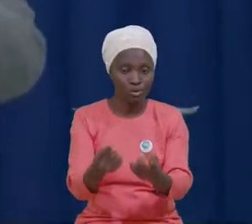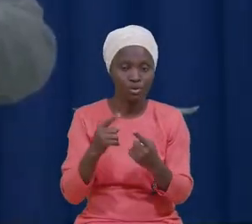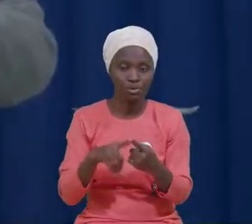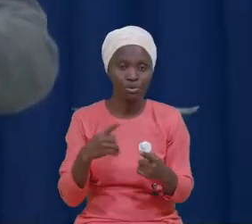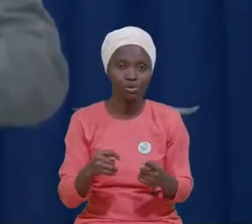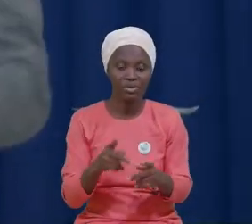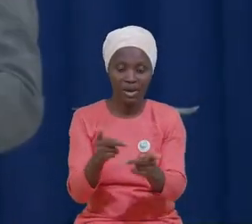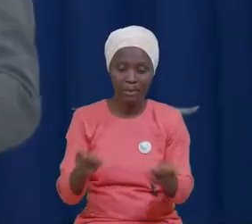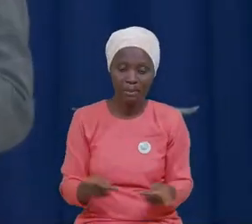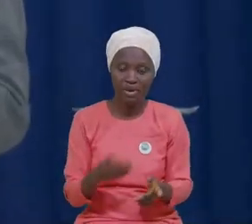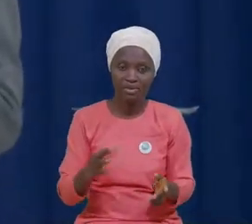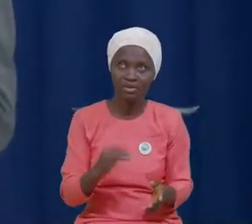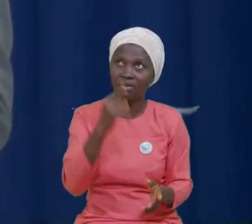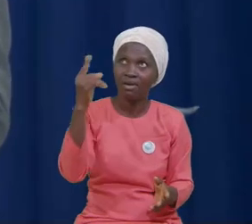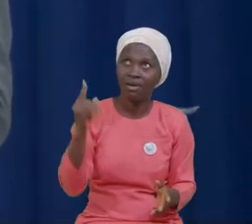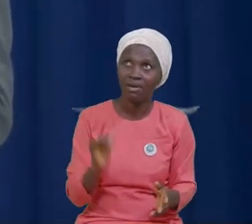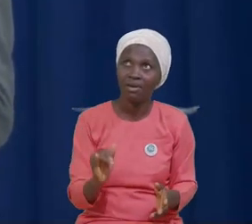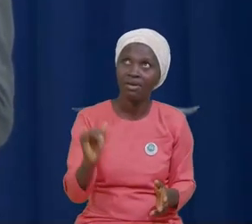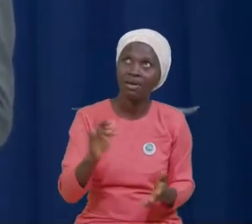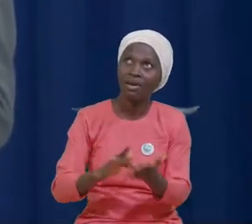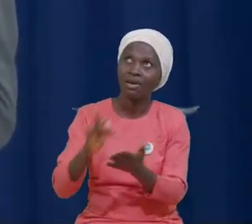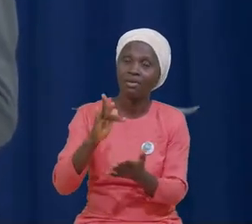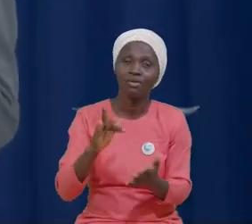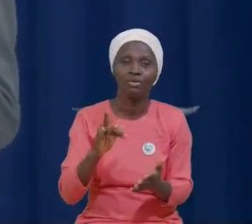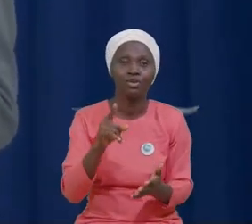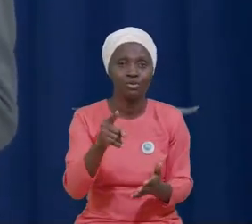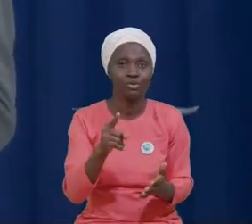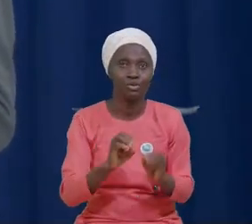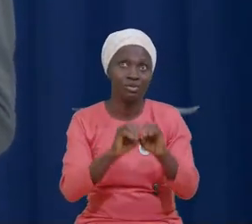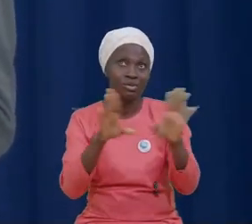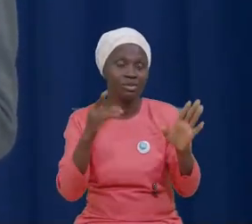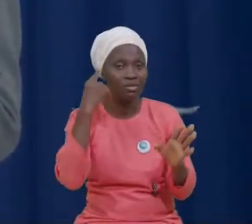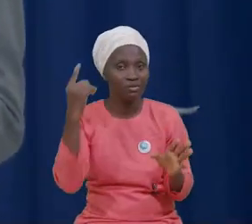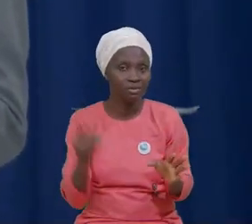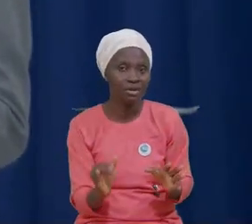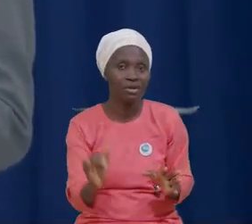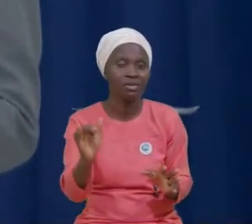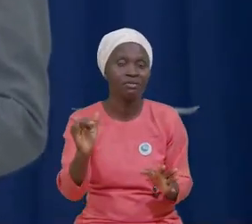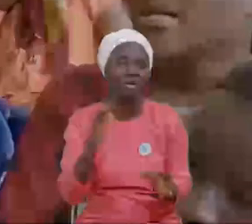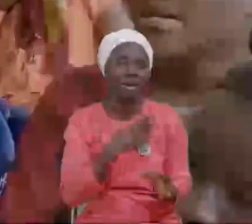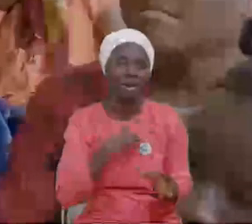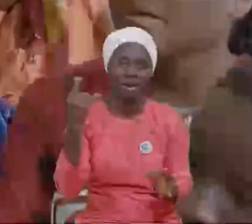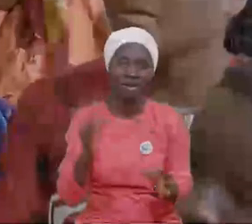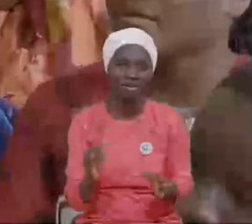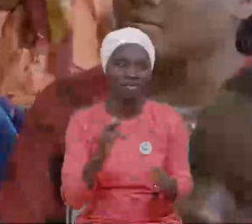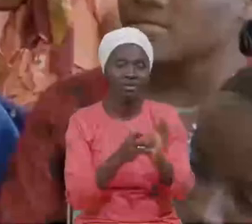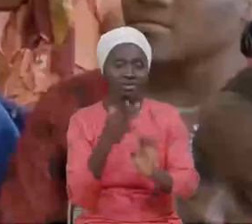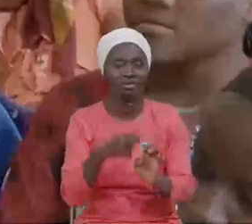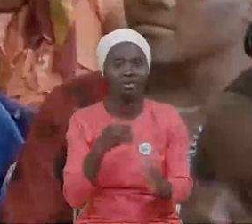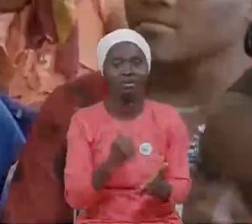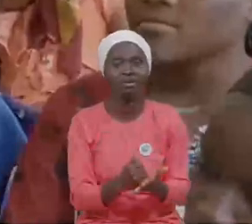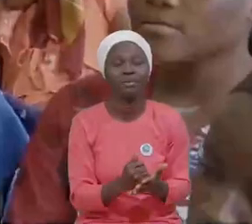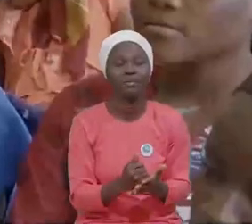serons dans la demeure éternelle, nous allons resplendir pour l'éternité au nom de